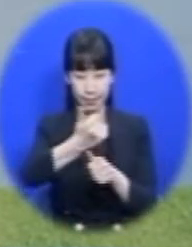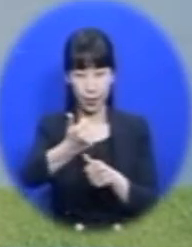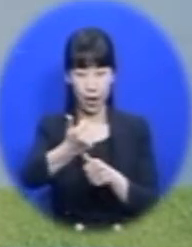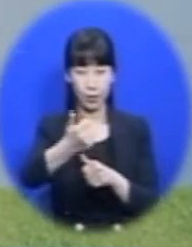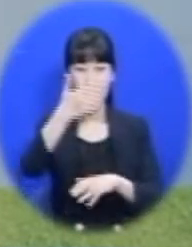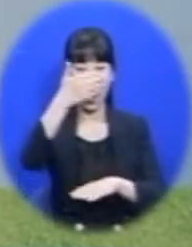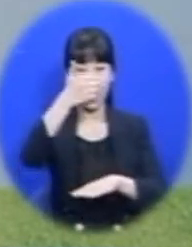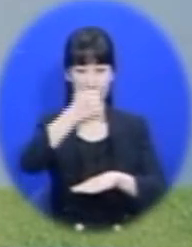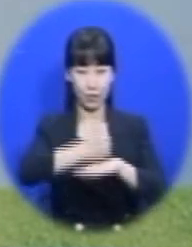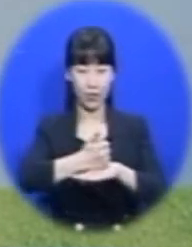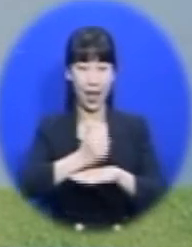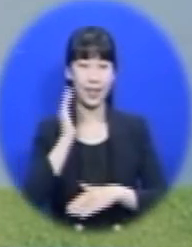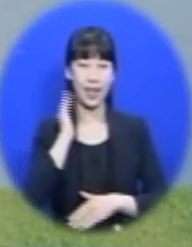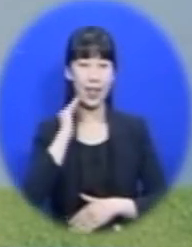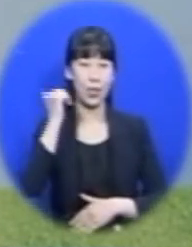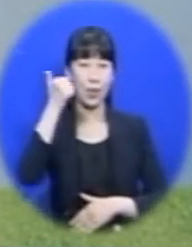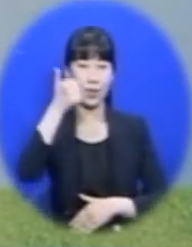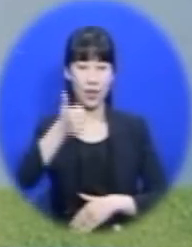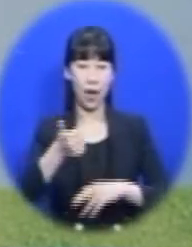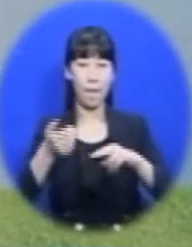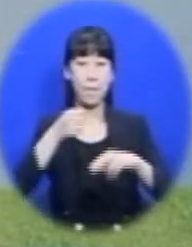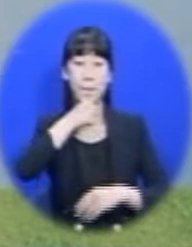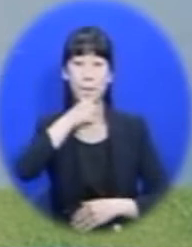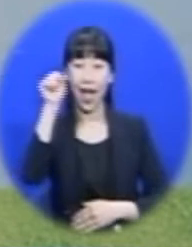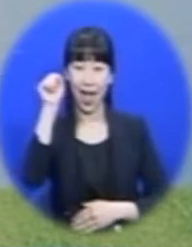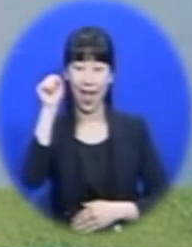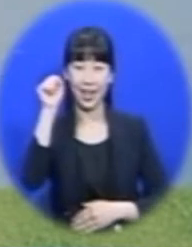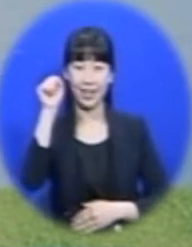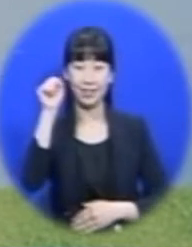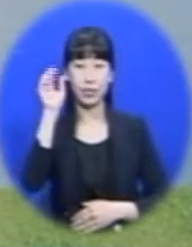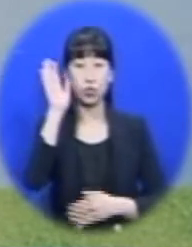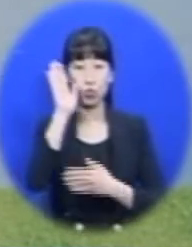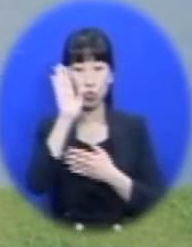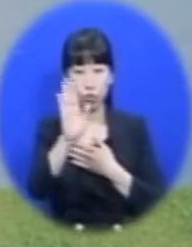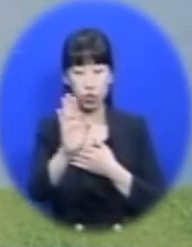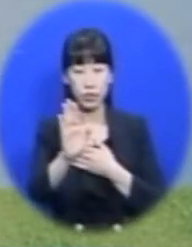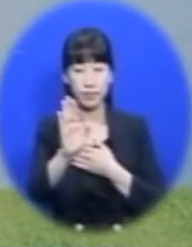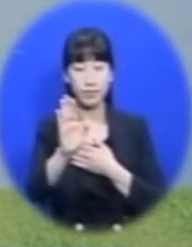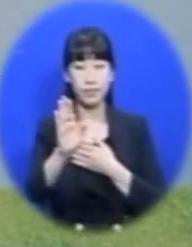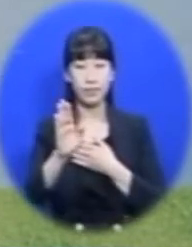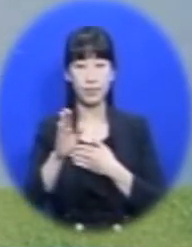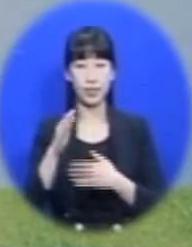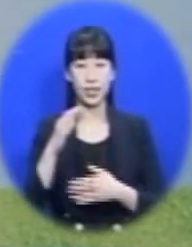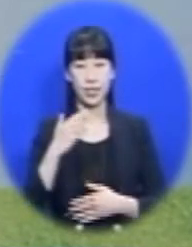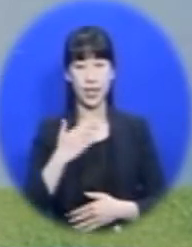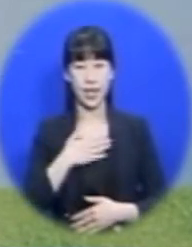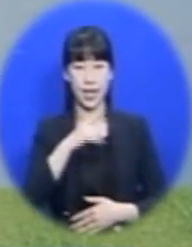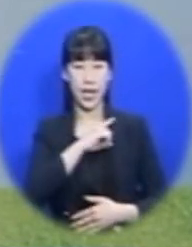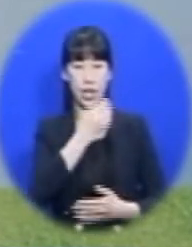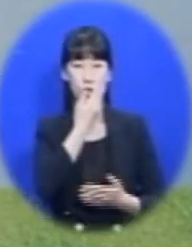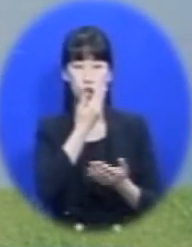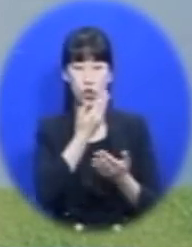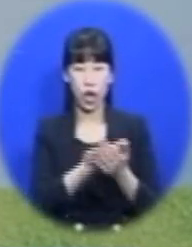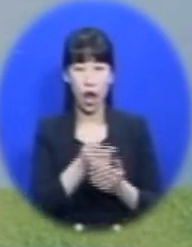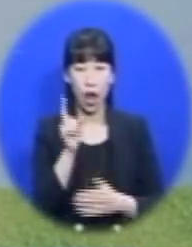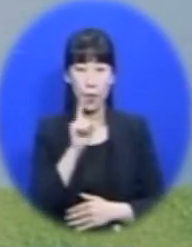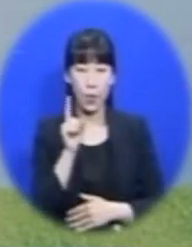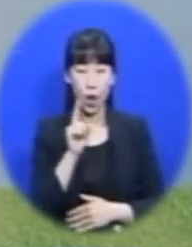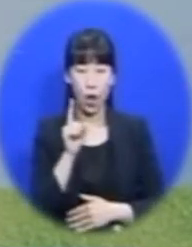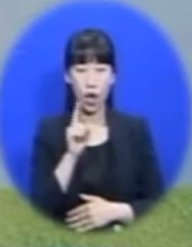남아프리카 공화국의 대통령이 되었습니다. 그는 대통령이 되고 난 다음에 자기에게 가장 중요한 과제는